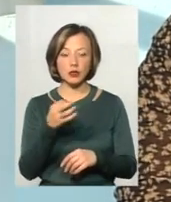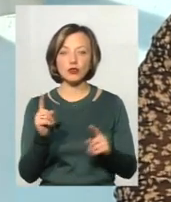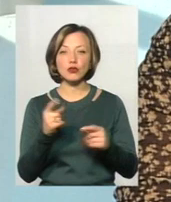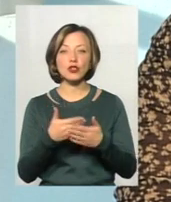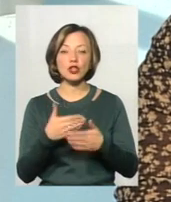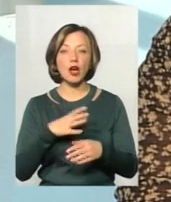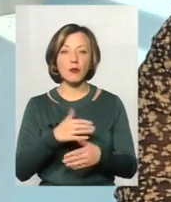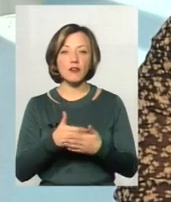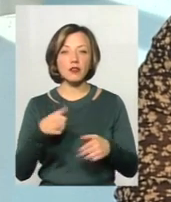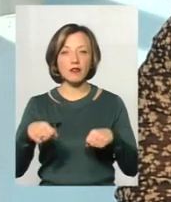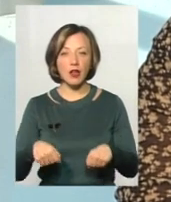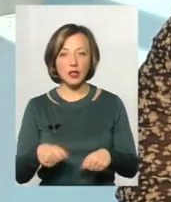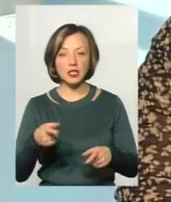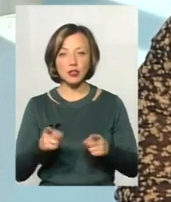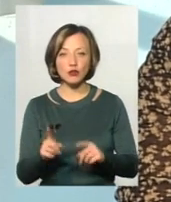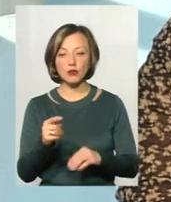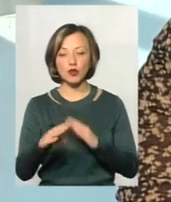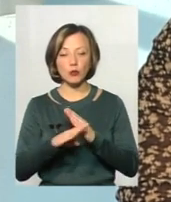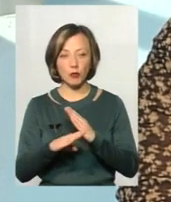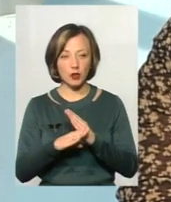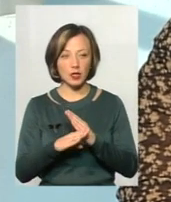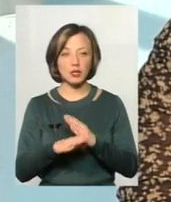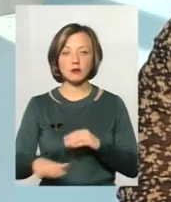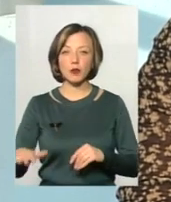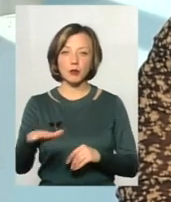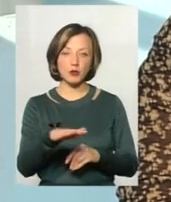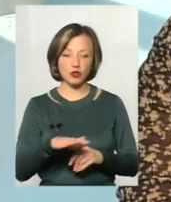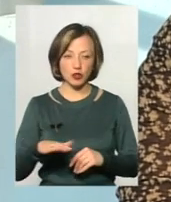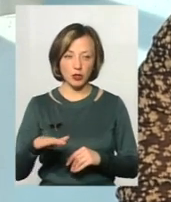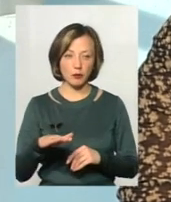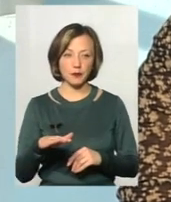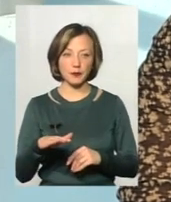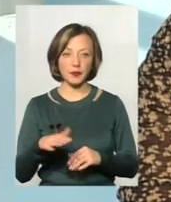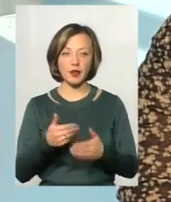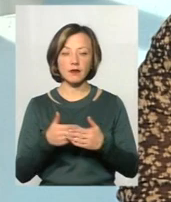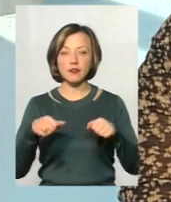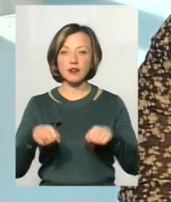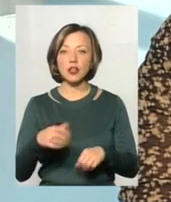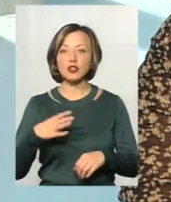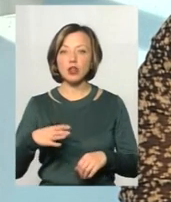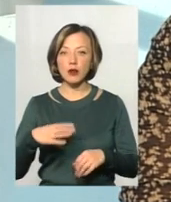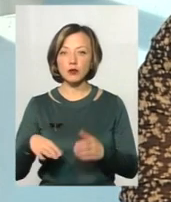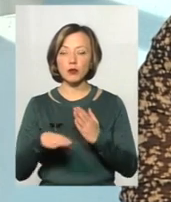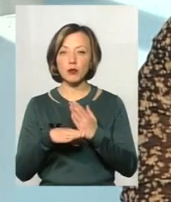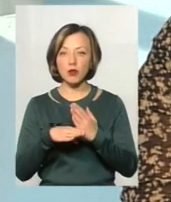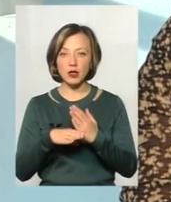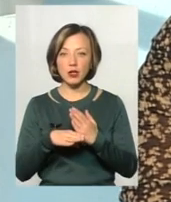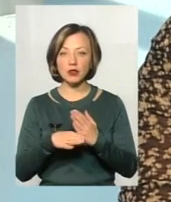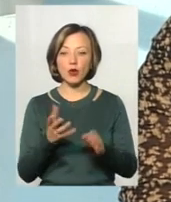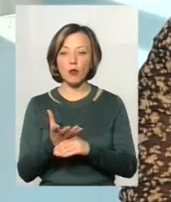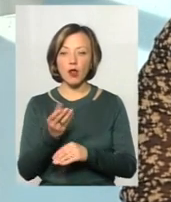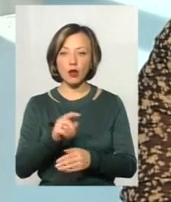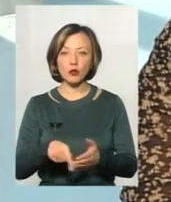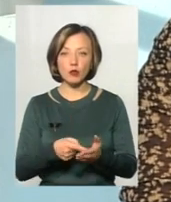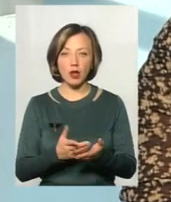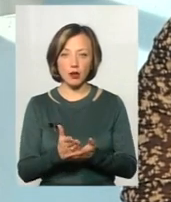від влади. Ми чекаємо від влади дійсно, щоб вони нам допомогли з приміщенням. От, від влади чекаємо, щоб вони нам допомогли, звичайно, з оплатою